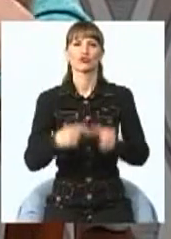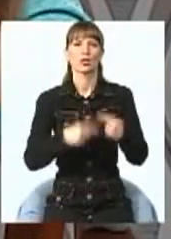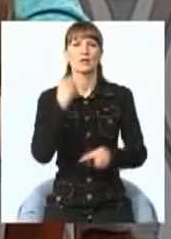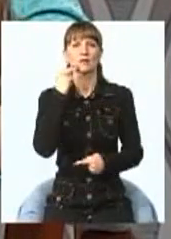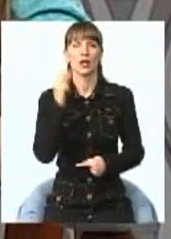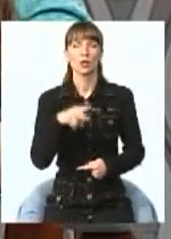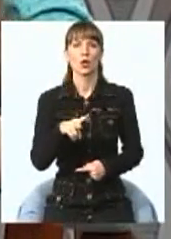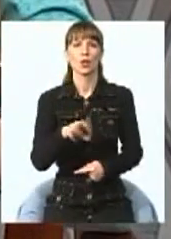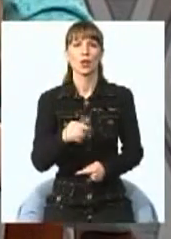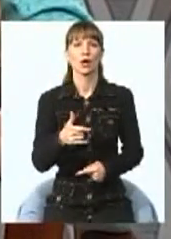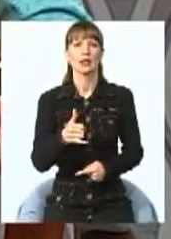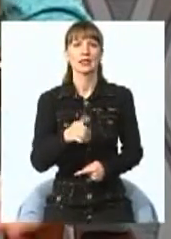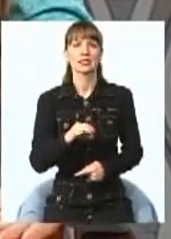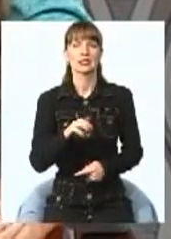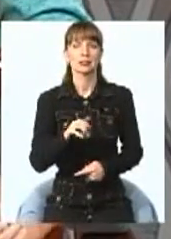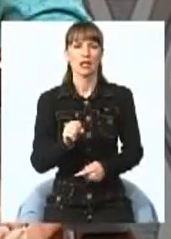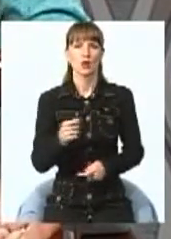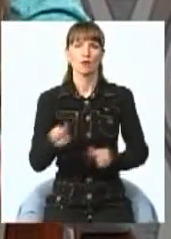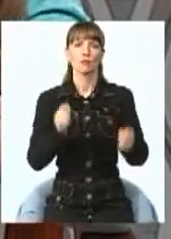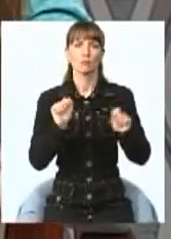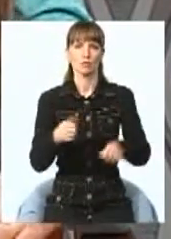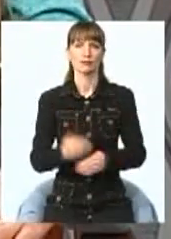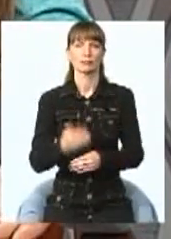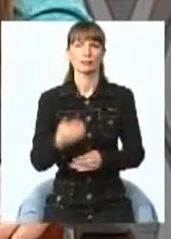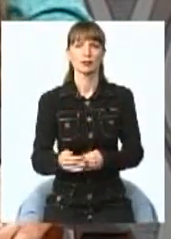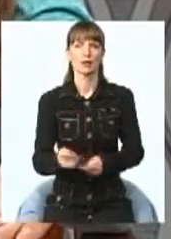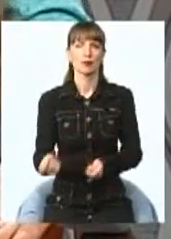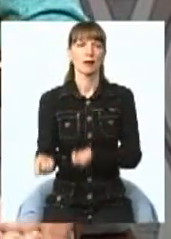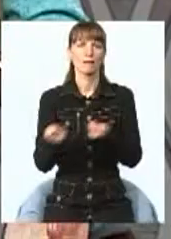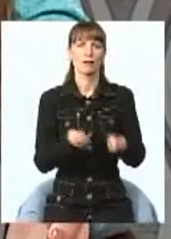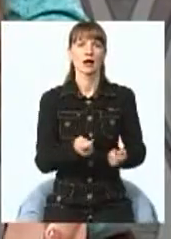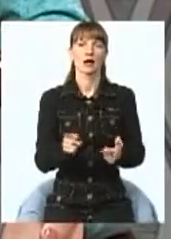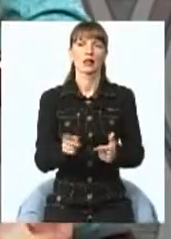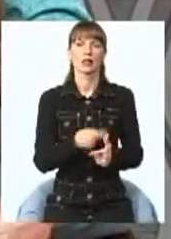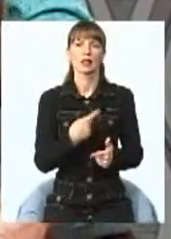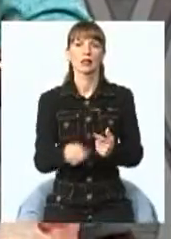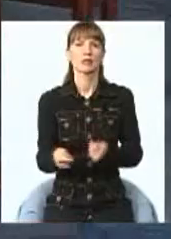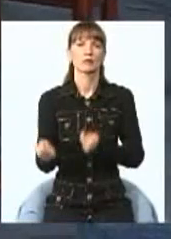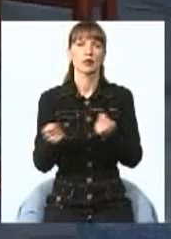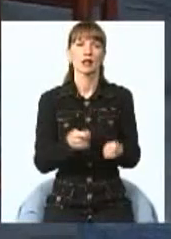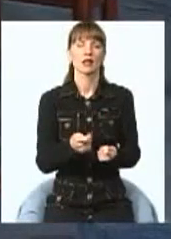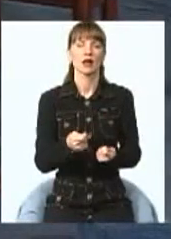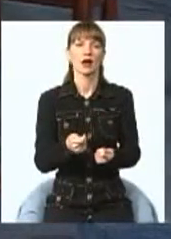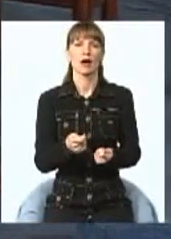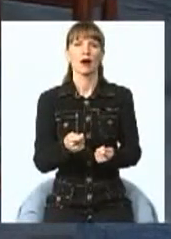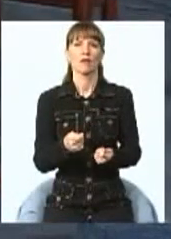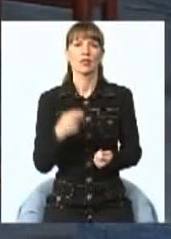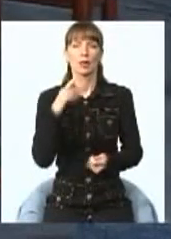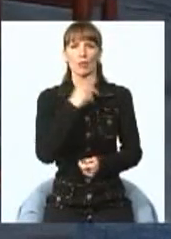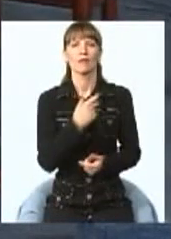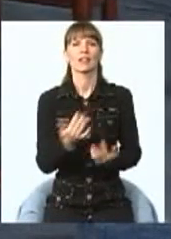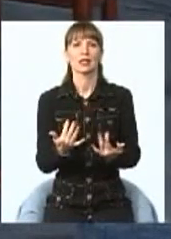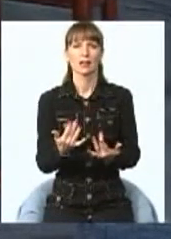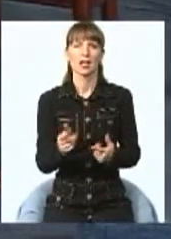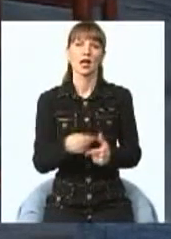наприклад, товар може спізнитися з доставкою, або прийти не в тій кількості, або прийти взагалі якийсь неякісний товар,